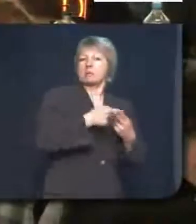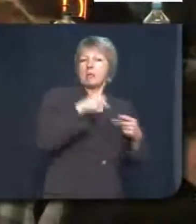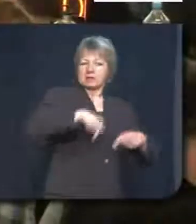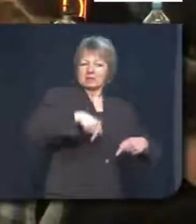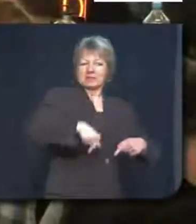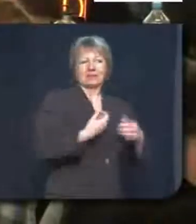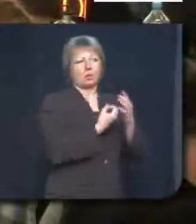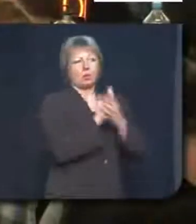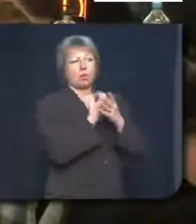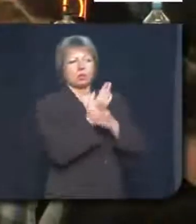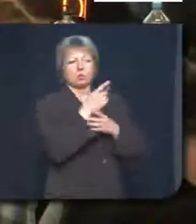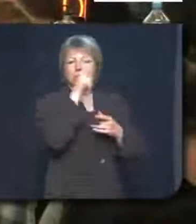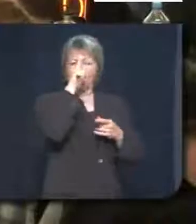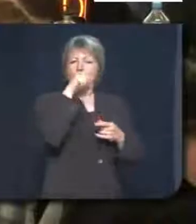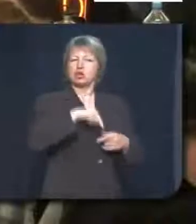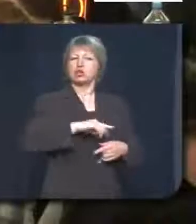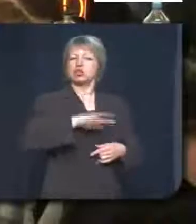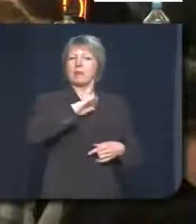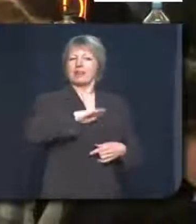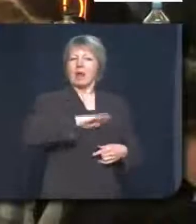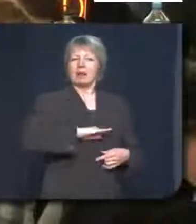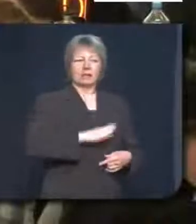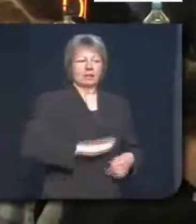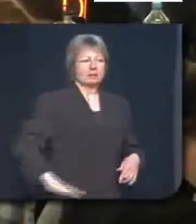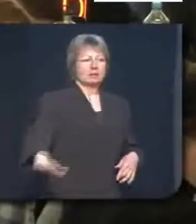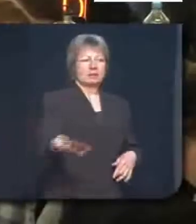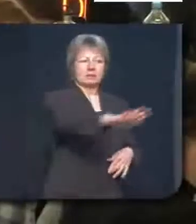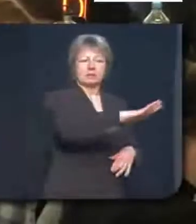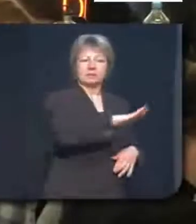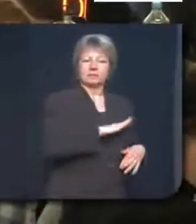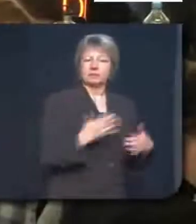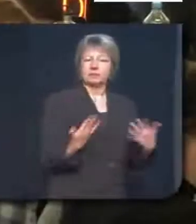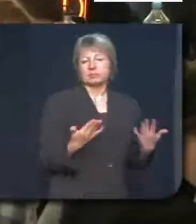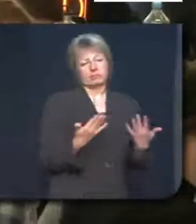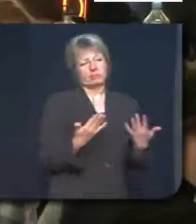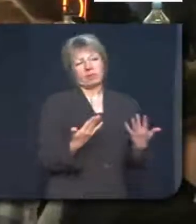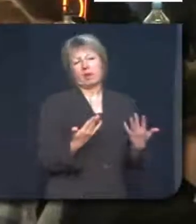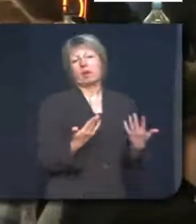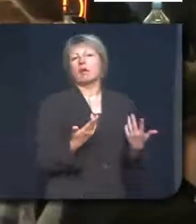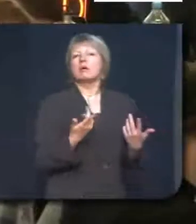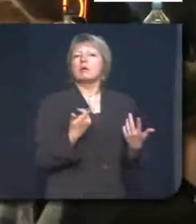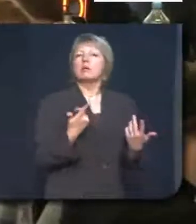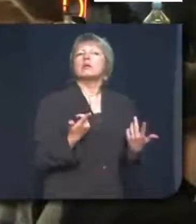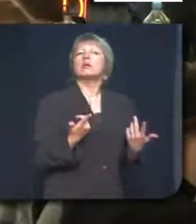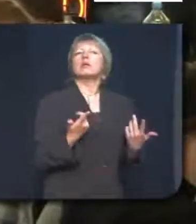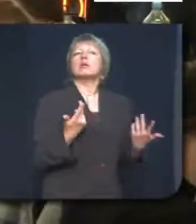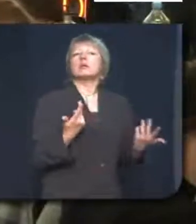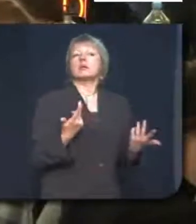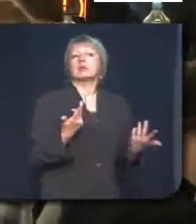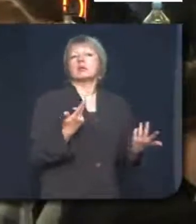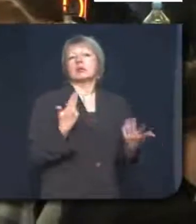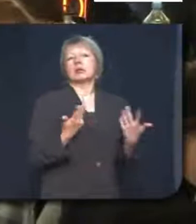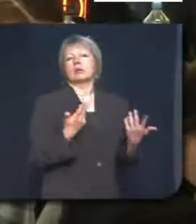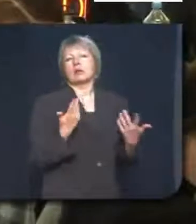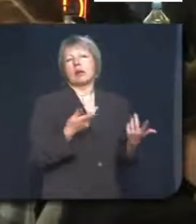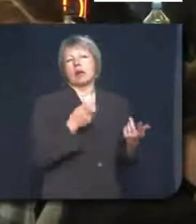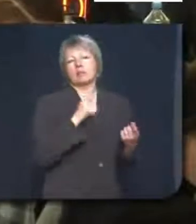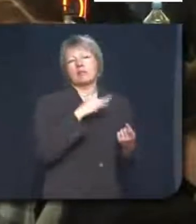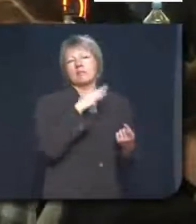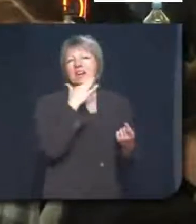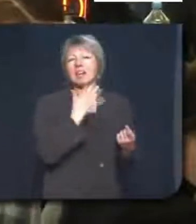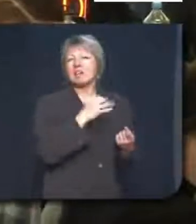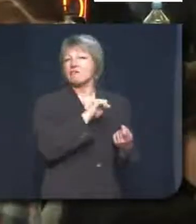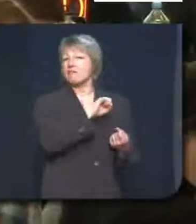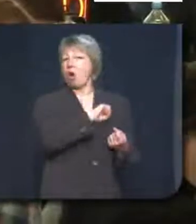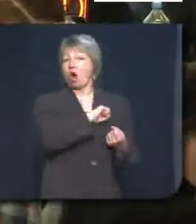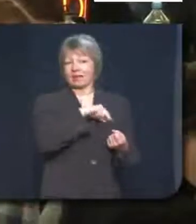dieser deutschen Mentalität also da war viele Vorteile die Deutschland hat werdenden verloren wenn so